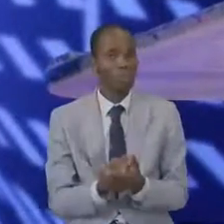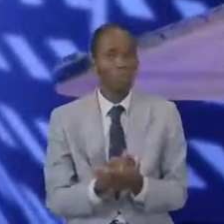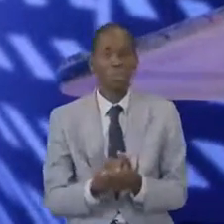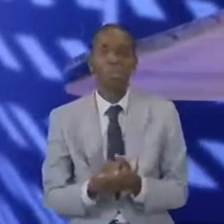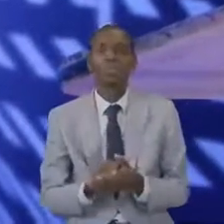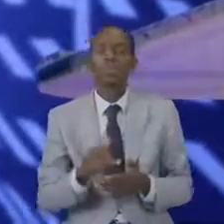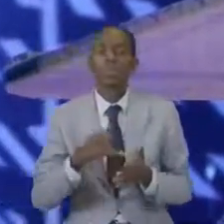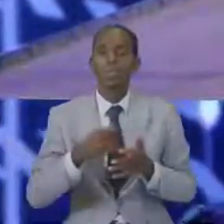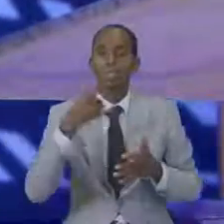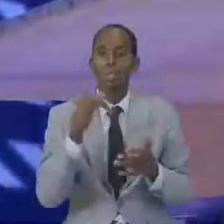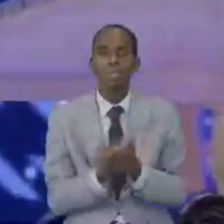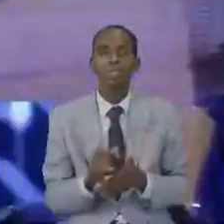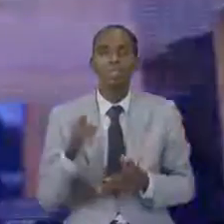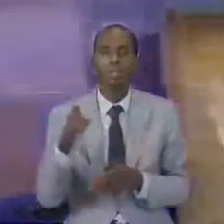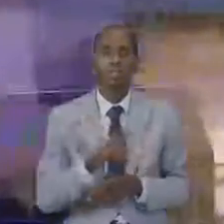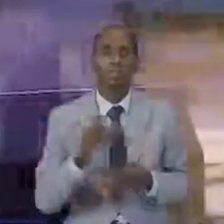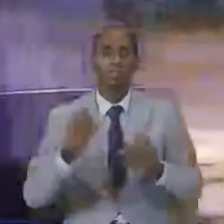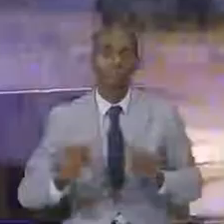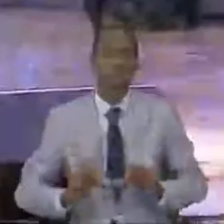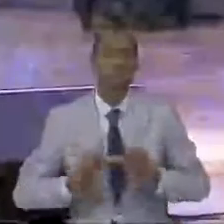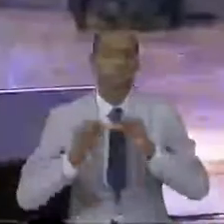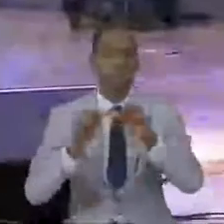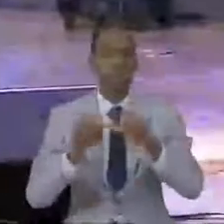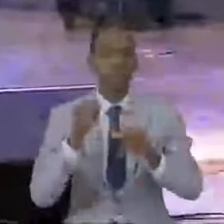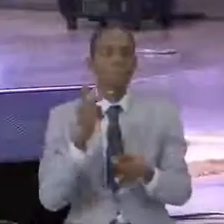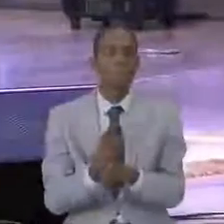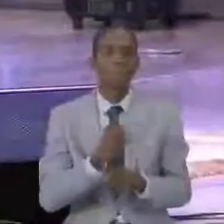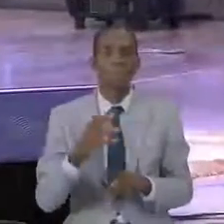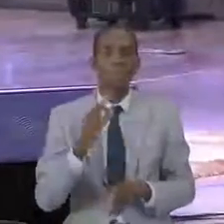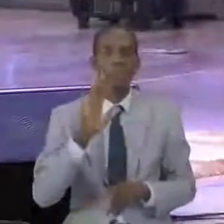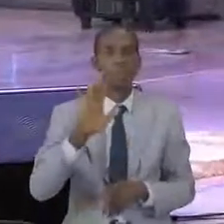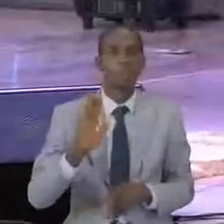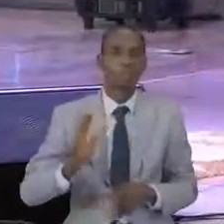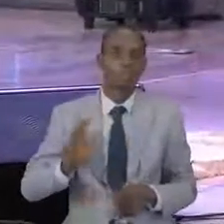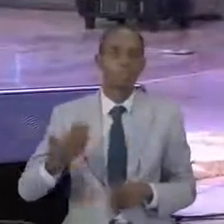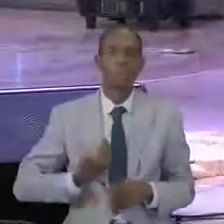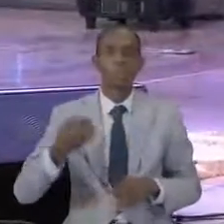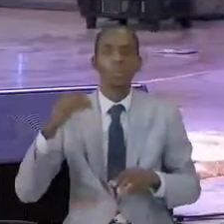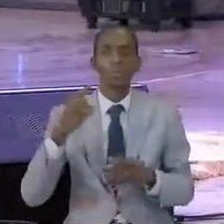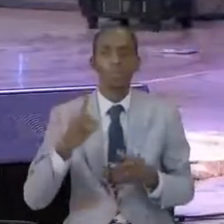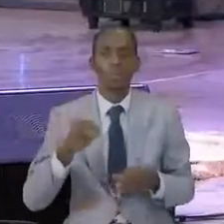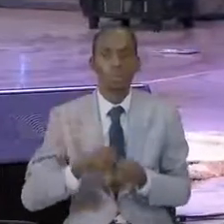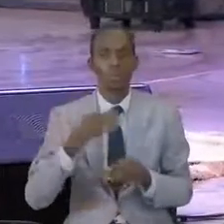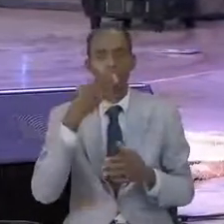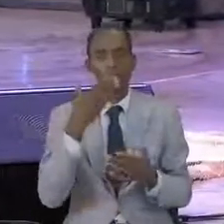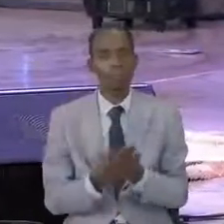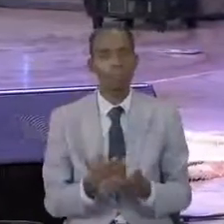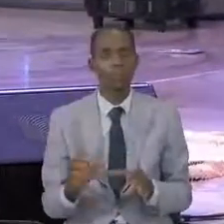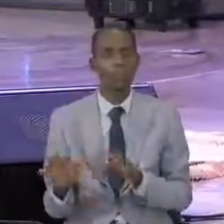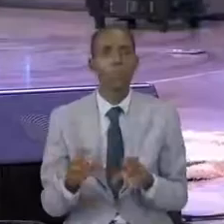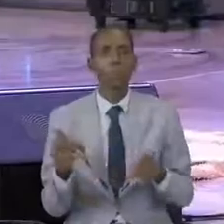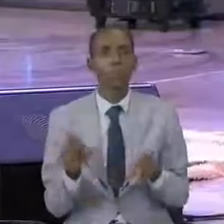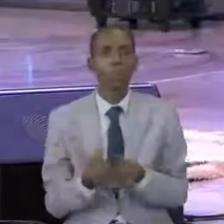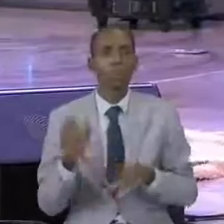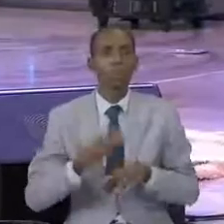de la pression et de alors tu te remets au Seigneur remettant le âme au filet créateur en faisant ce